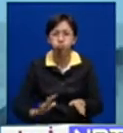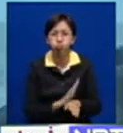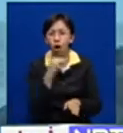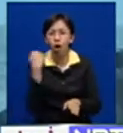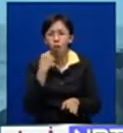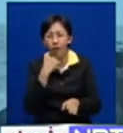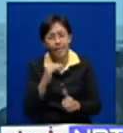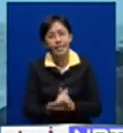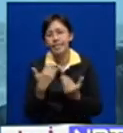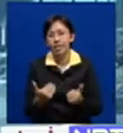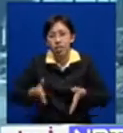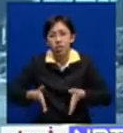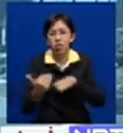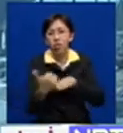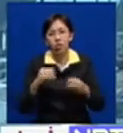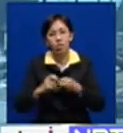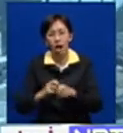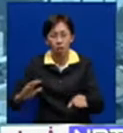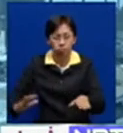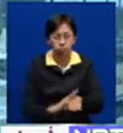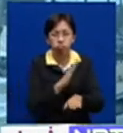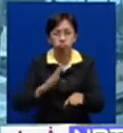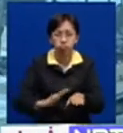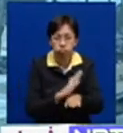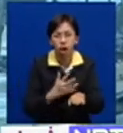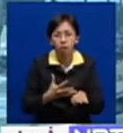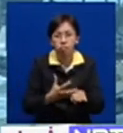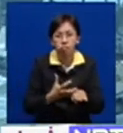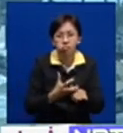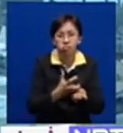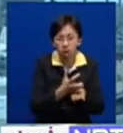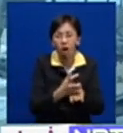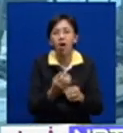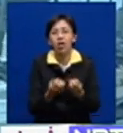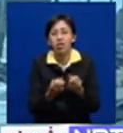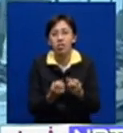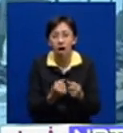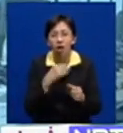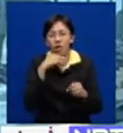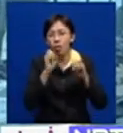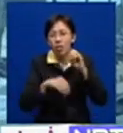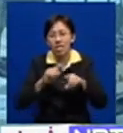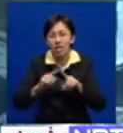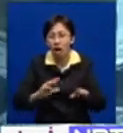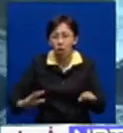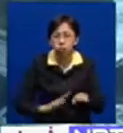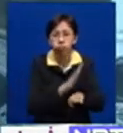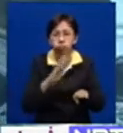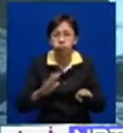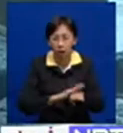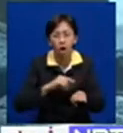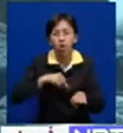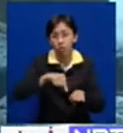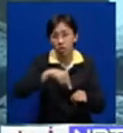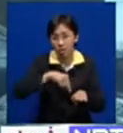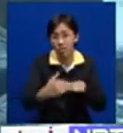นสายปากพนังหัวไทรได้รับผลกระทบอย่างหนักคลื่นได้ซัดเอาทรายและเศษขยะจำนวนมากขึ้นมากองอยู่บนถนน